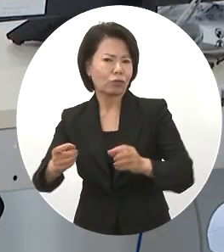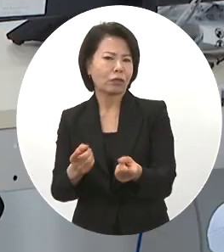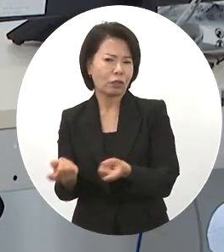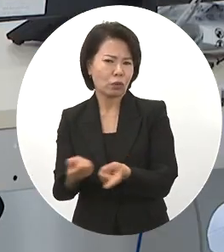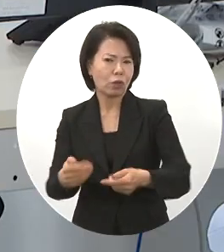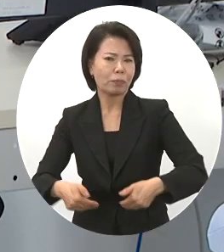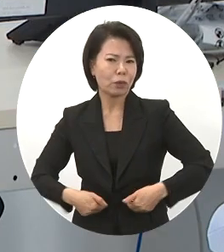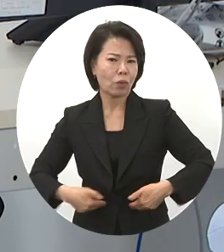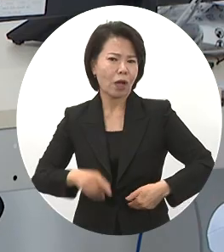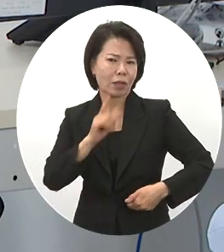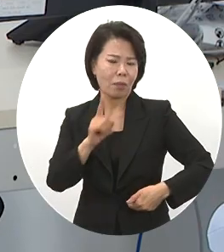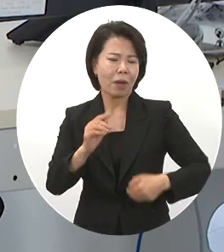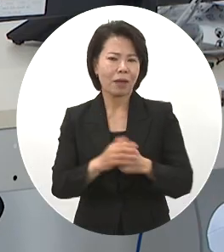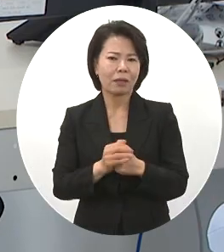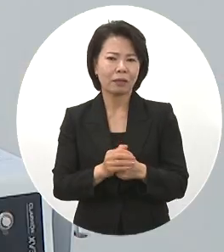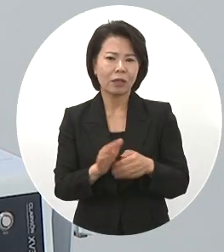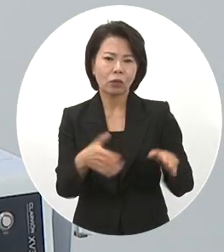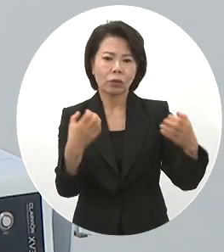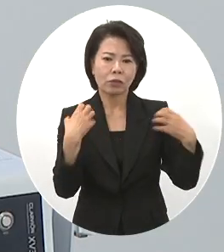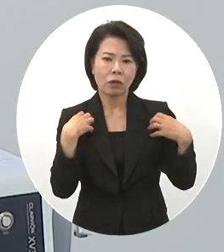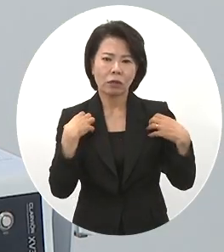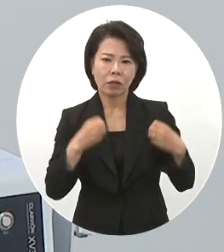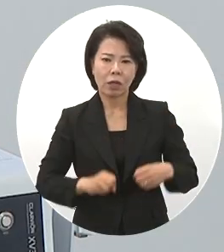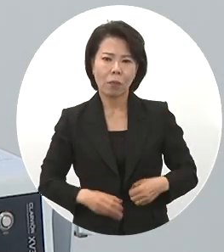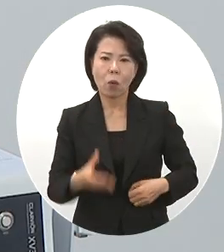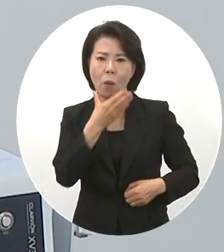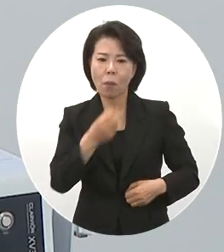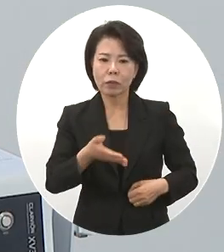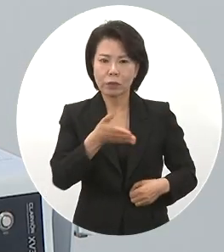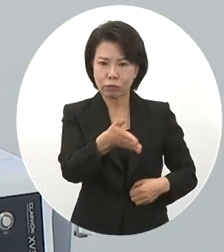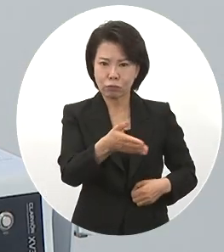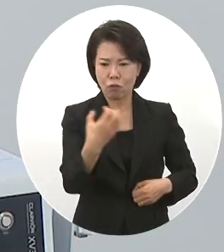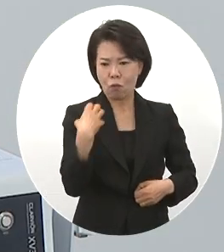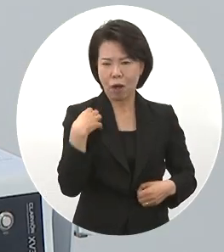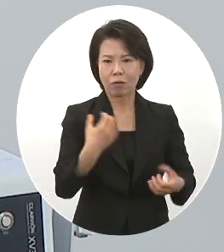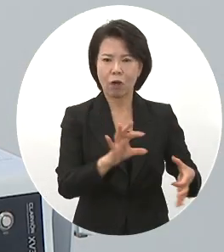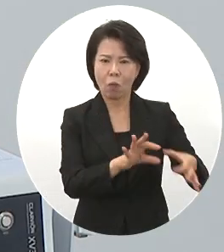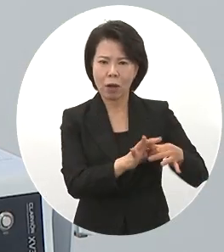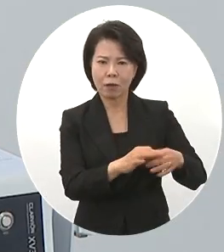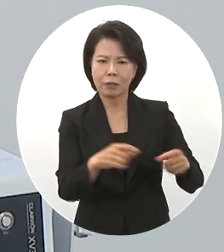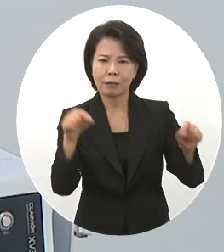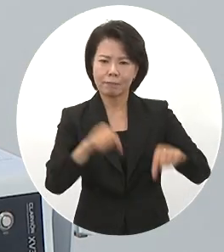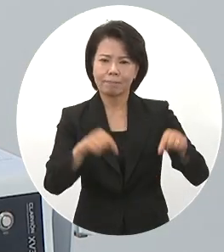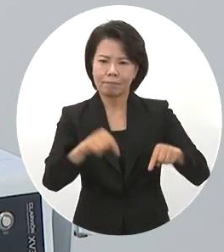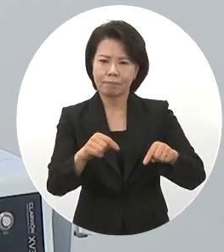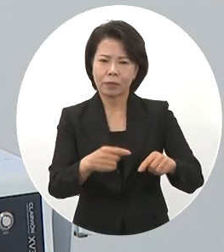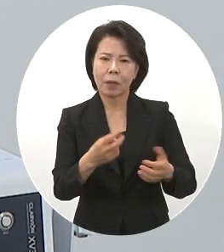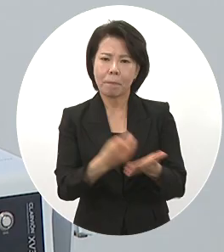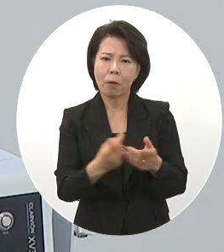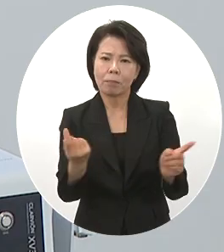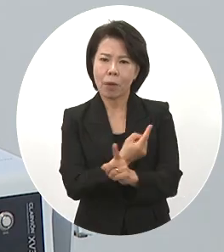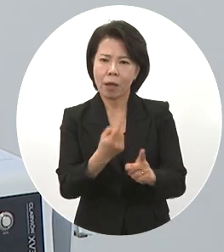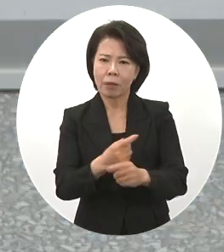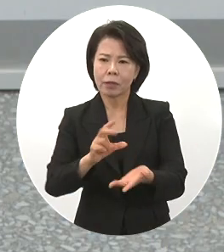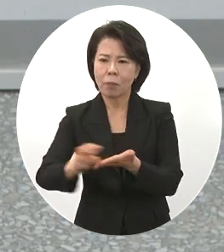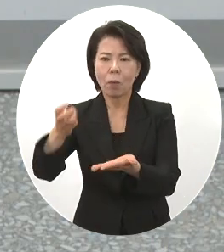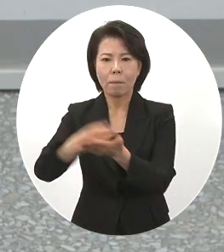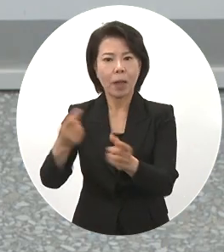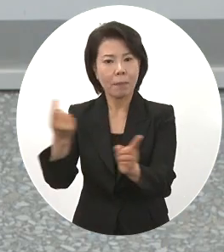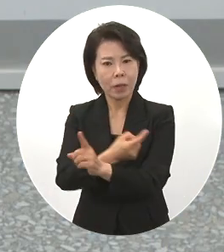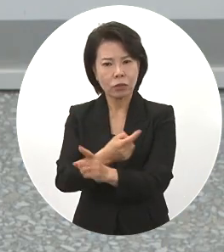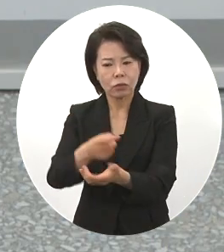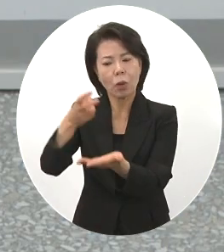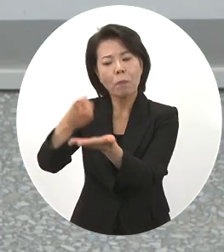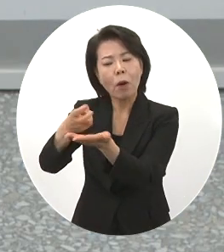필요하다고 강조했는데요. 도는 보건복지부와의 재협의를 통해 제도 보완에 나서고 조례 개정